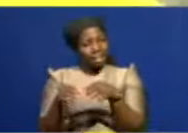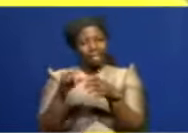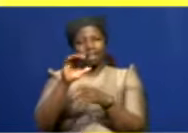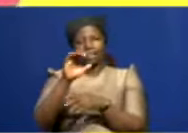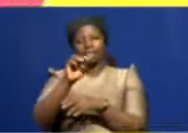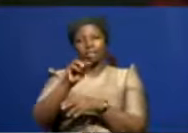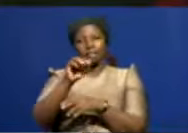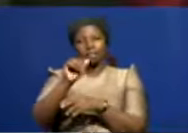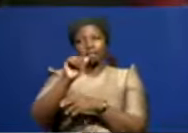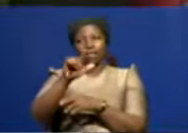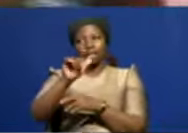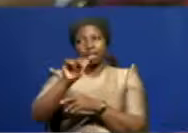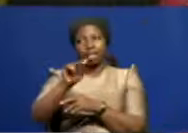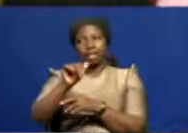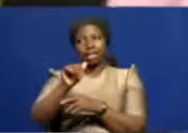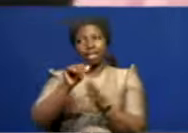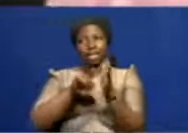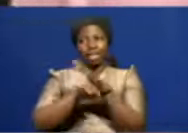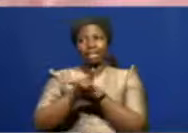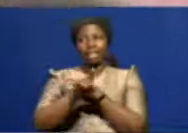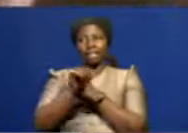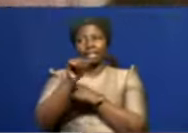ghafla.